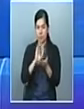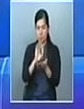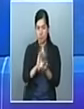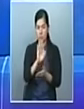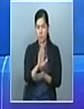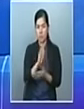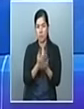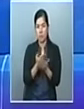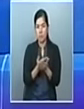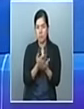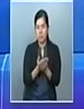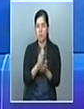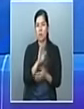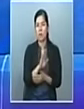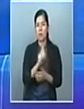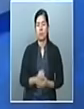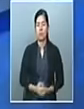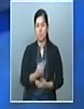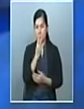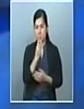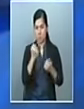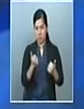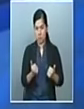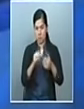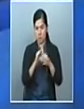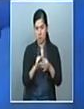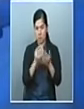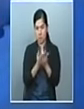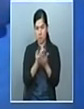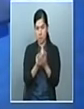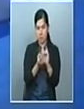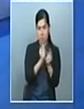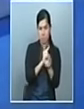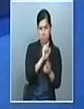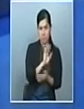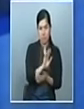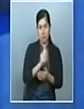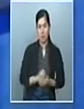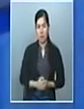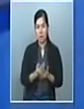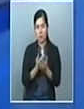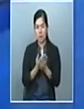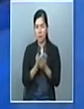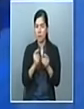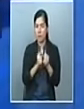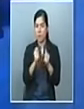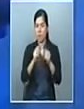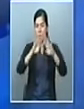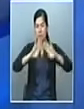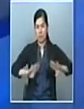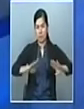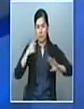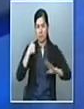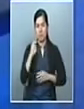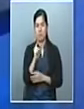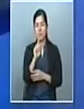ลาดเงินตลาดทุนกันบ้างนะคะจะเห็นว่าช่วงนี้ทิศทางของอัตราแลกเปลี่ยนโดยเฉพาะอย่างยิ่งในสกุลเงินของเอเชียยกเว้นนะคะทางด้